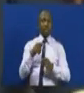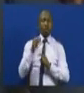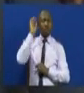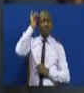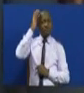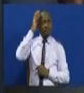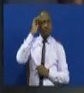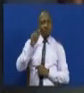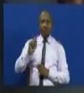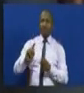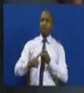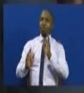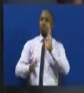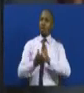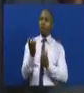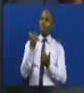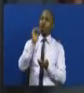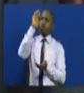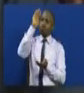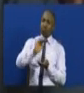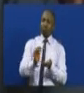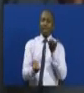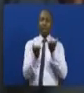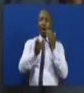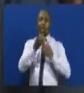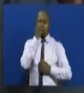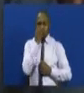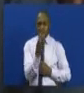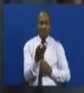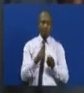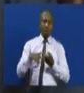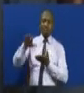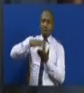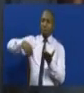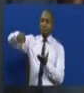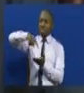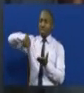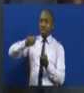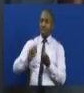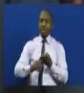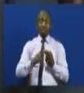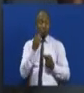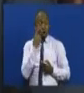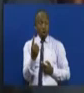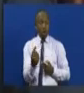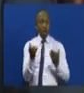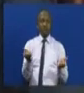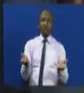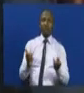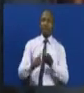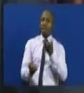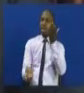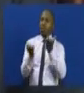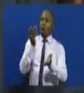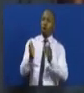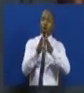tunafikiria kwamba litaweza hata kupunguza kiwango cha taka. Unaona katika maeneo ya mjini, katika maeneo ya mjini. Kwa sababu sasa hivi kiwango kikubwa cha